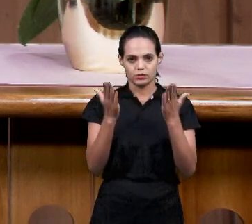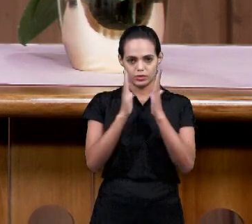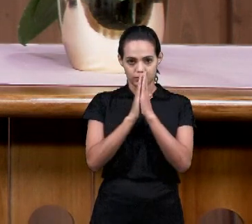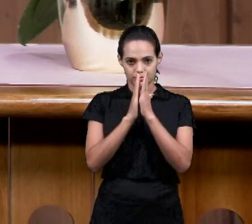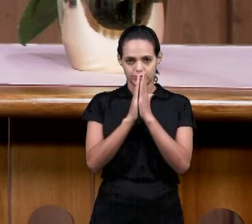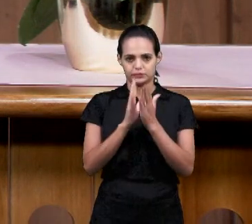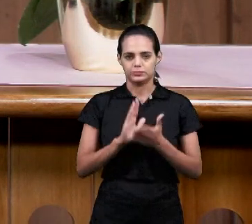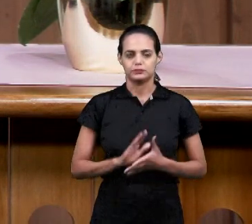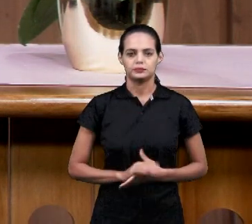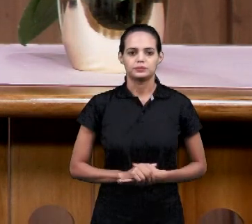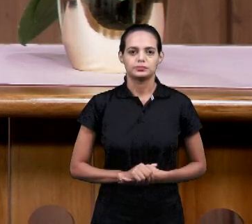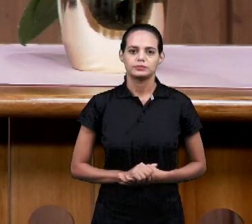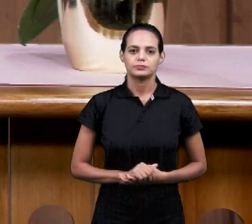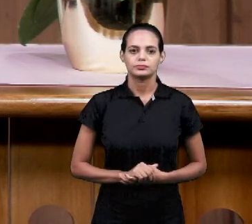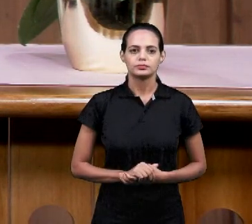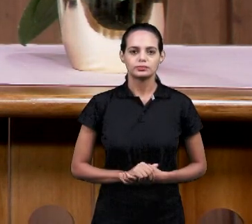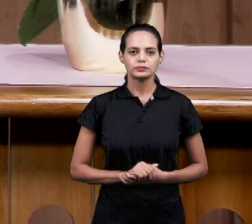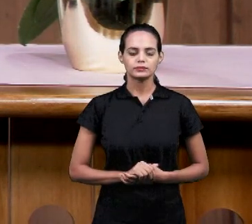prier maintenant.